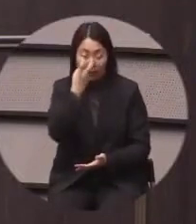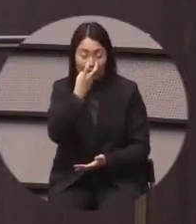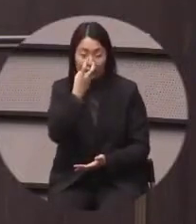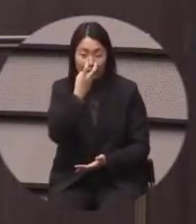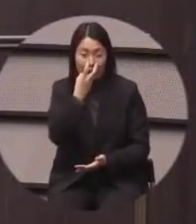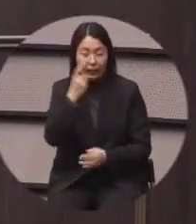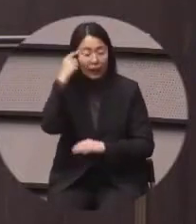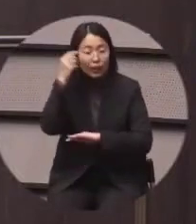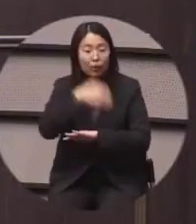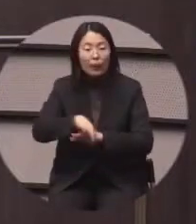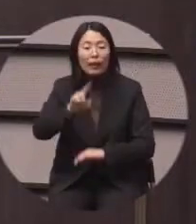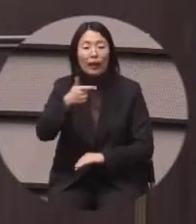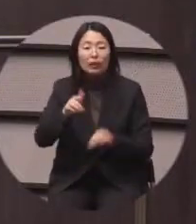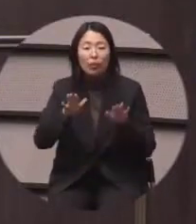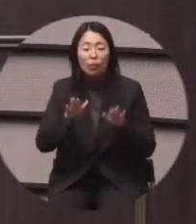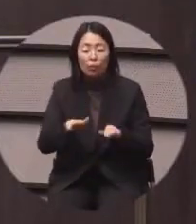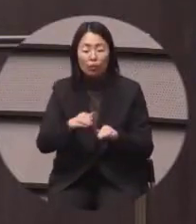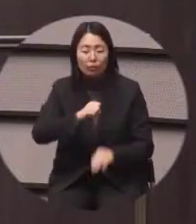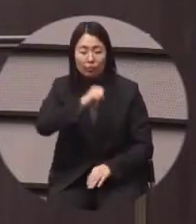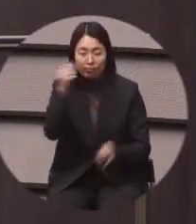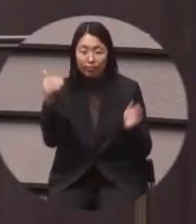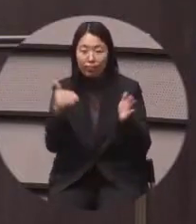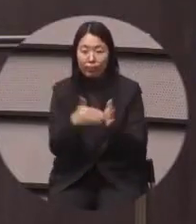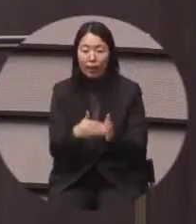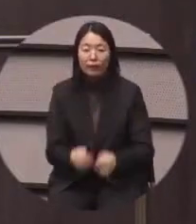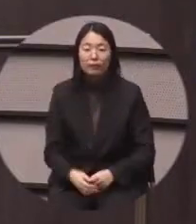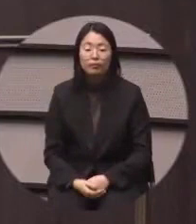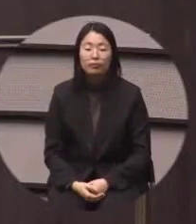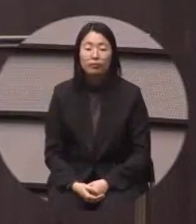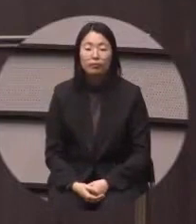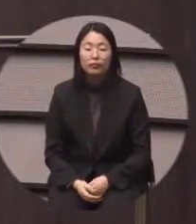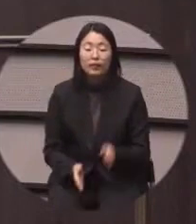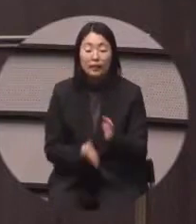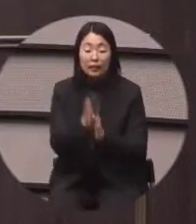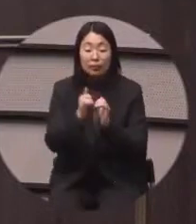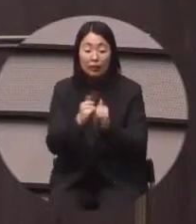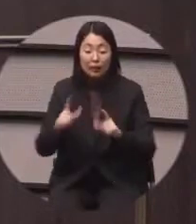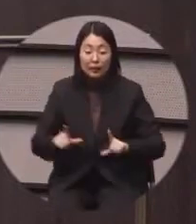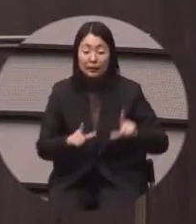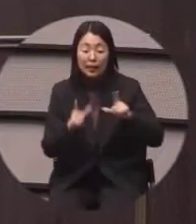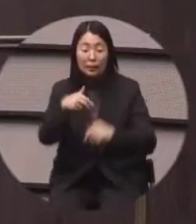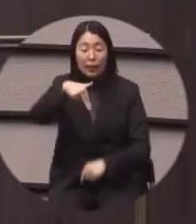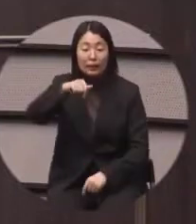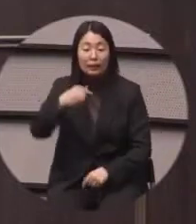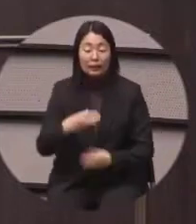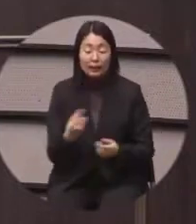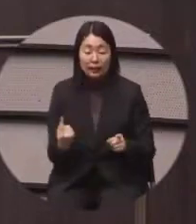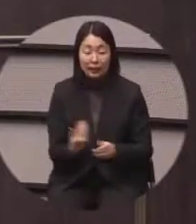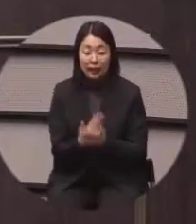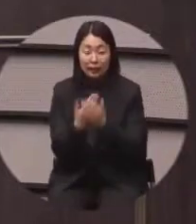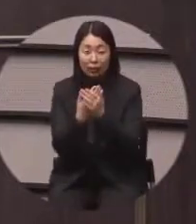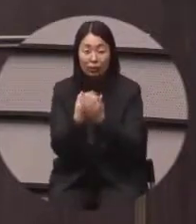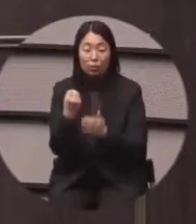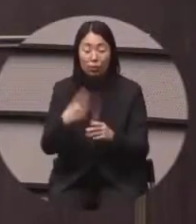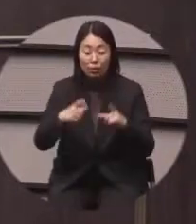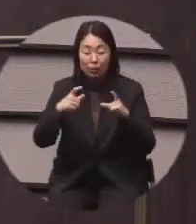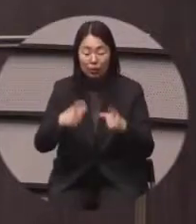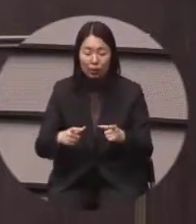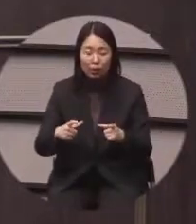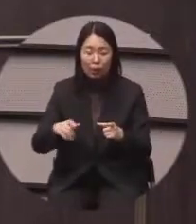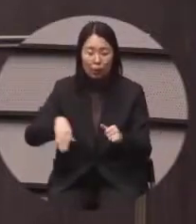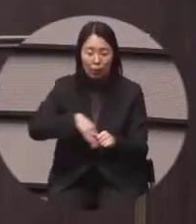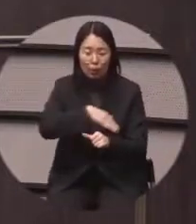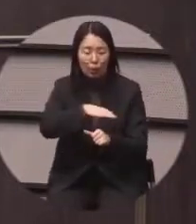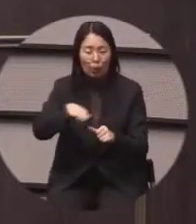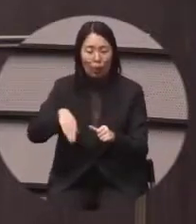정례의 안건으로 접수되었습니다. 시민의 삶의 질 향상과 정주여건 개선을 위해 꼭 필요한 사업이